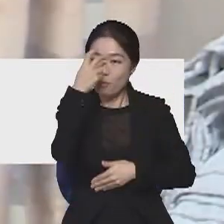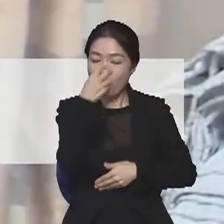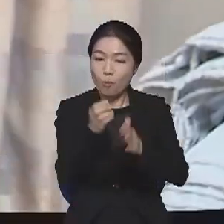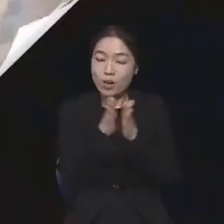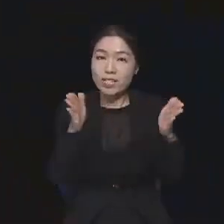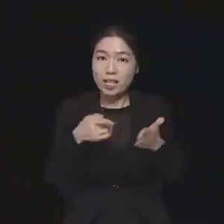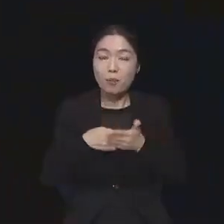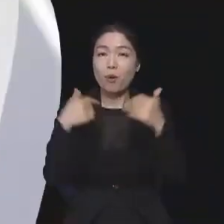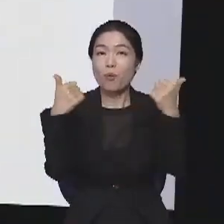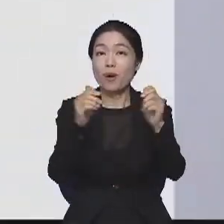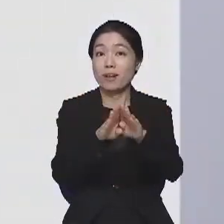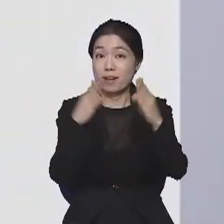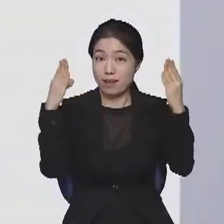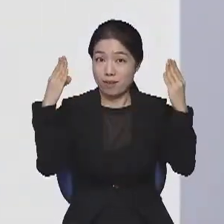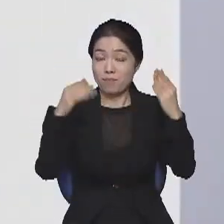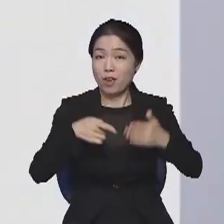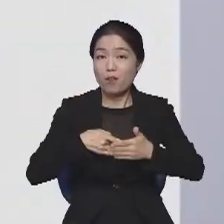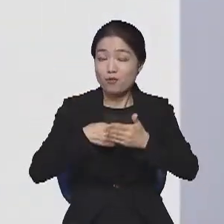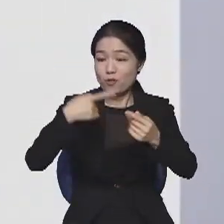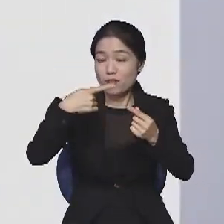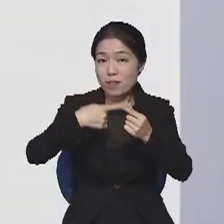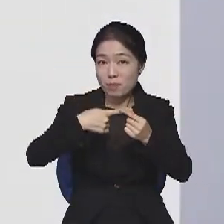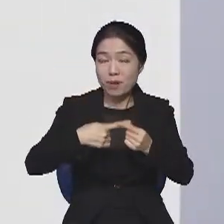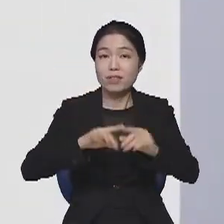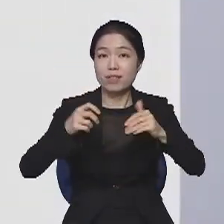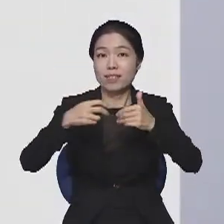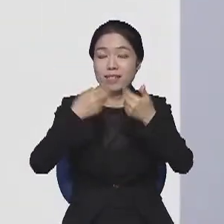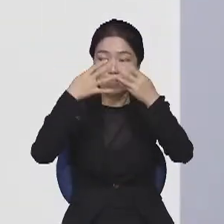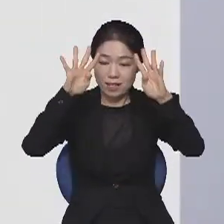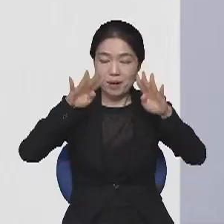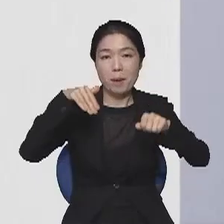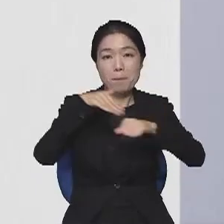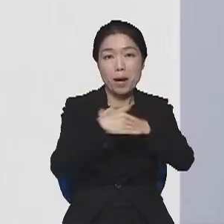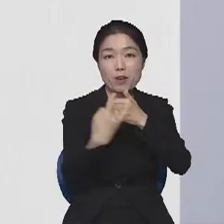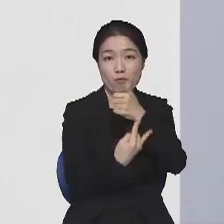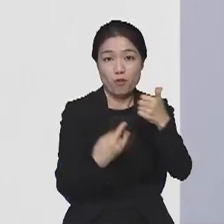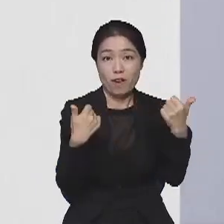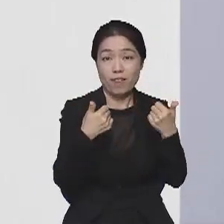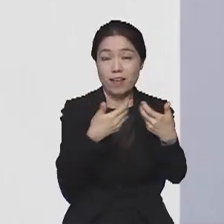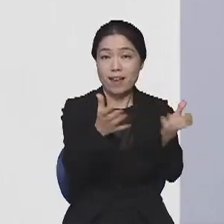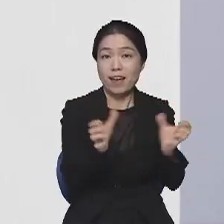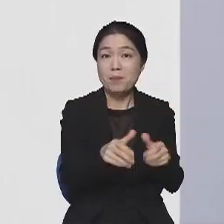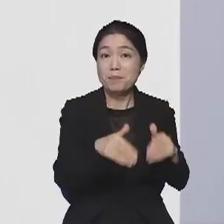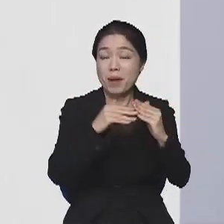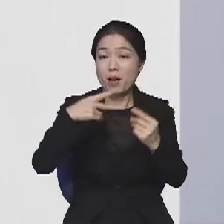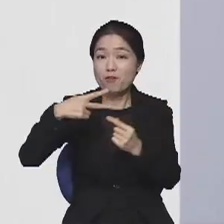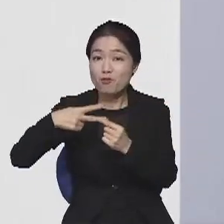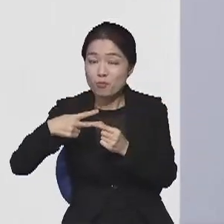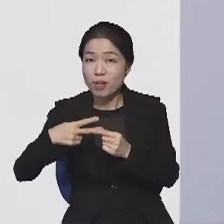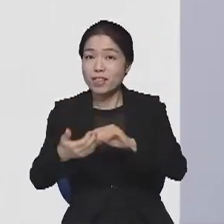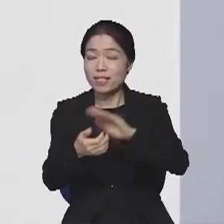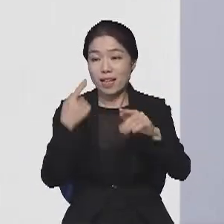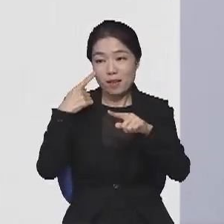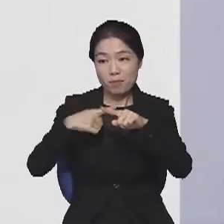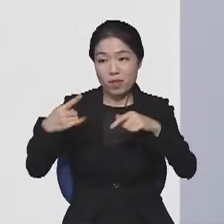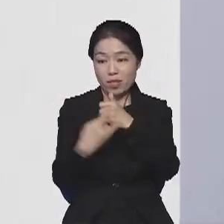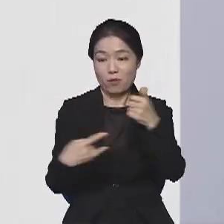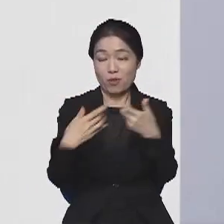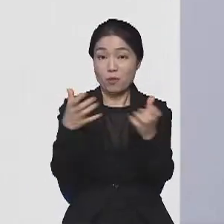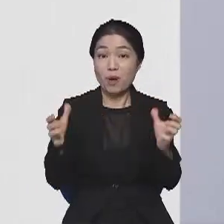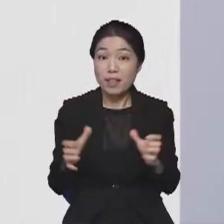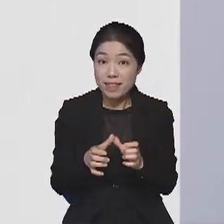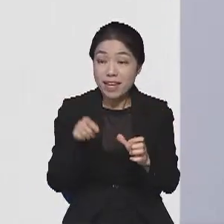갖습니다. 이어 추진 첫 단계인 국립의대 설립방식위원회가 구성되고 두 번째 단계인